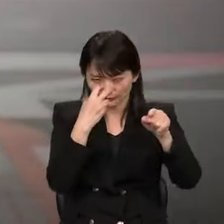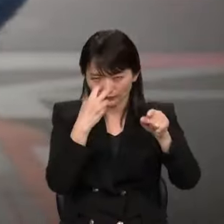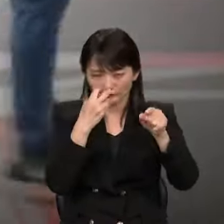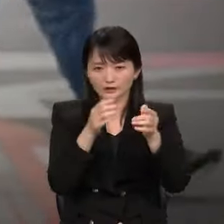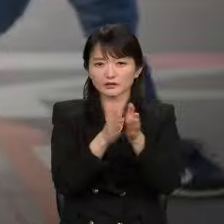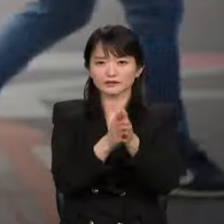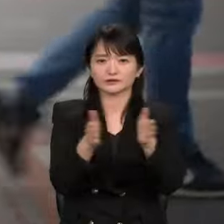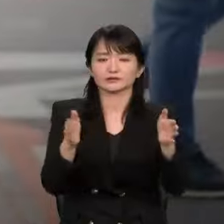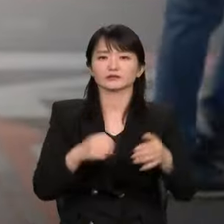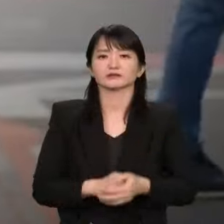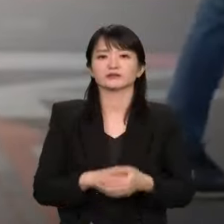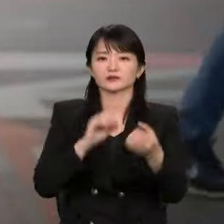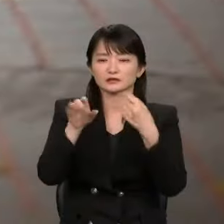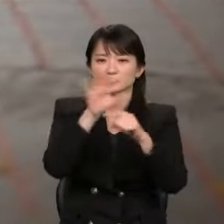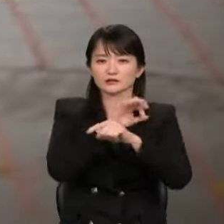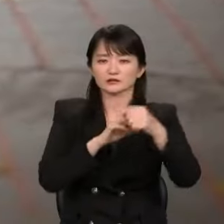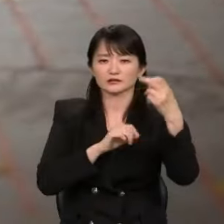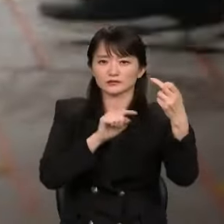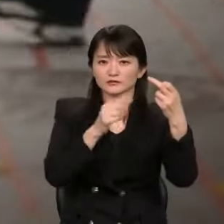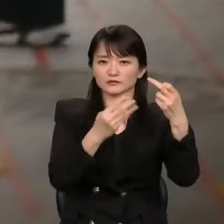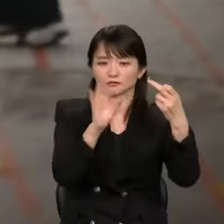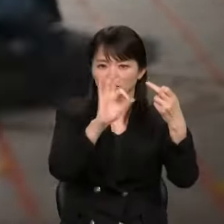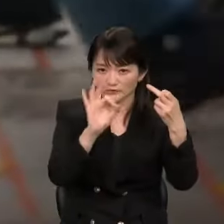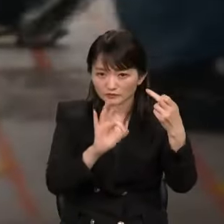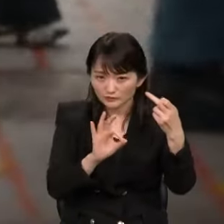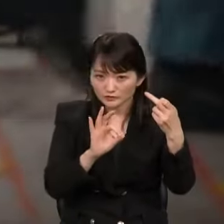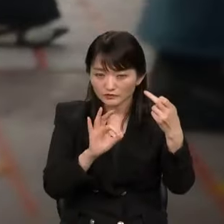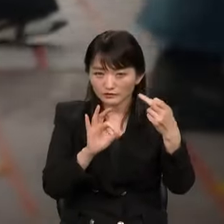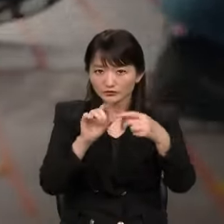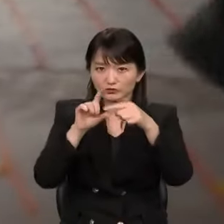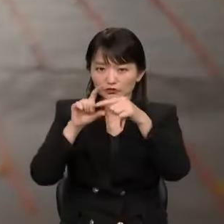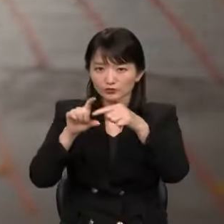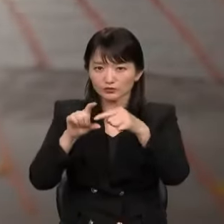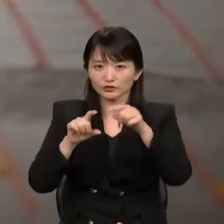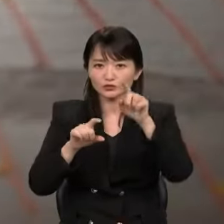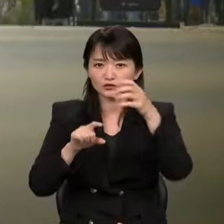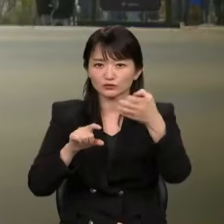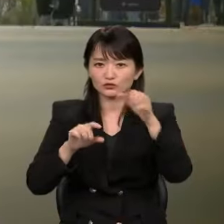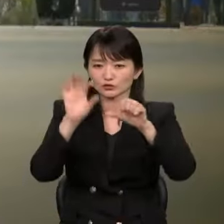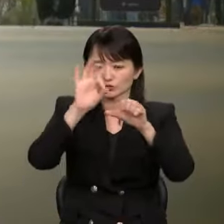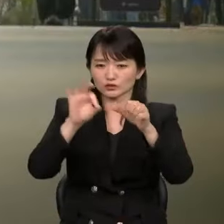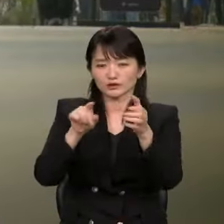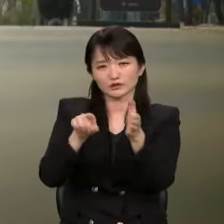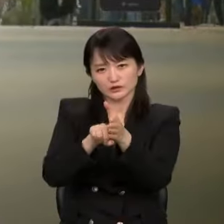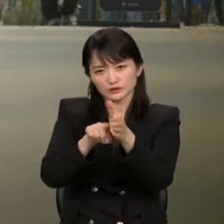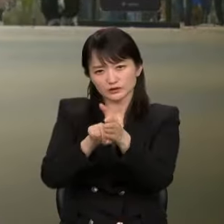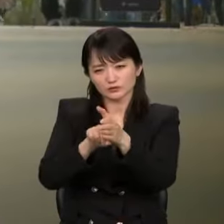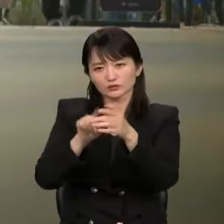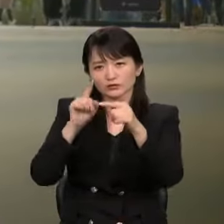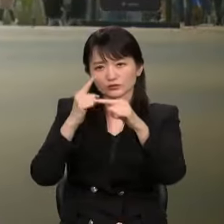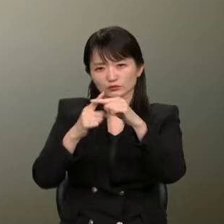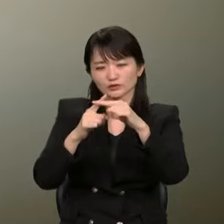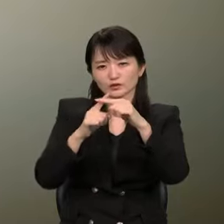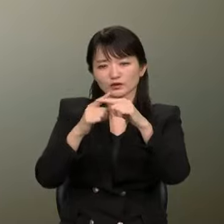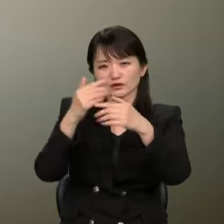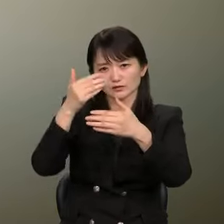실시됐고 응답률 12.4%, 표본 오차는 95% 신뢰 수준의 플러스